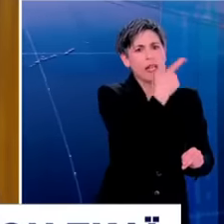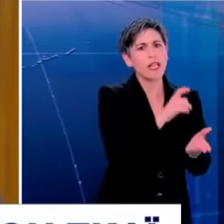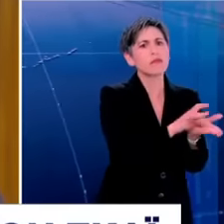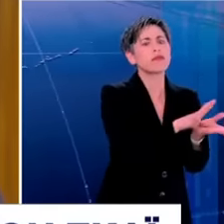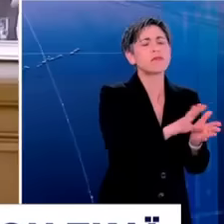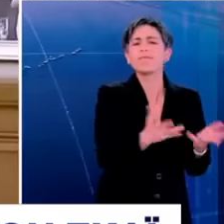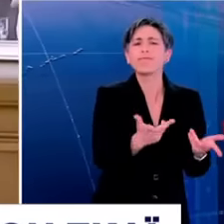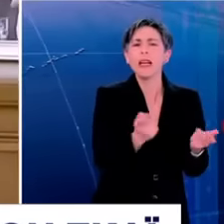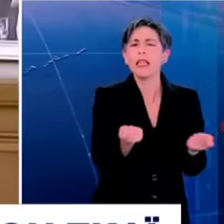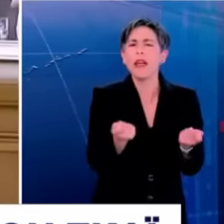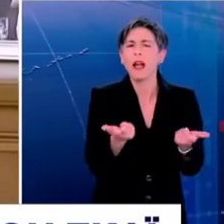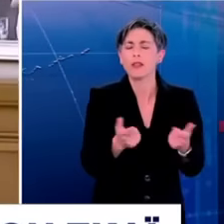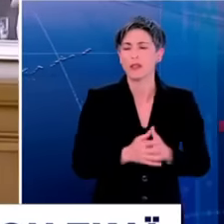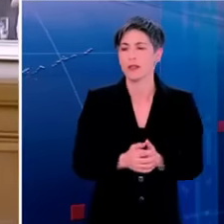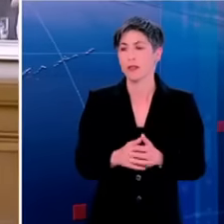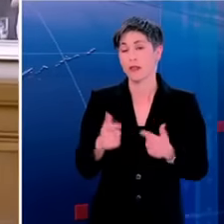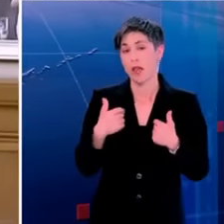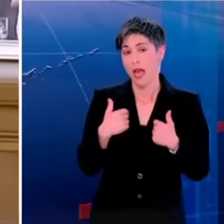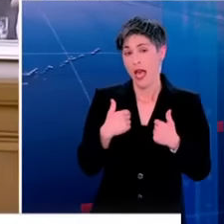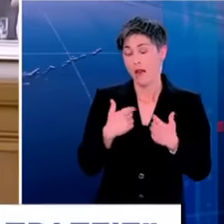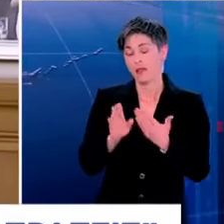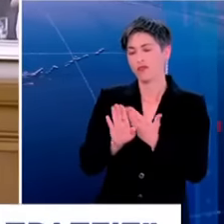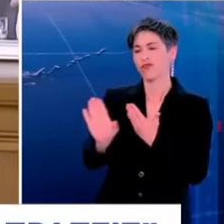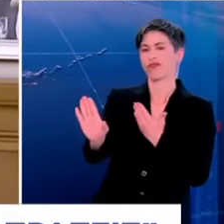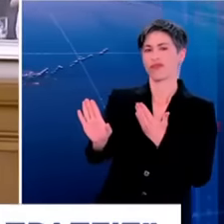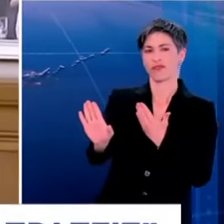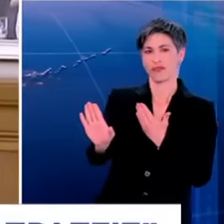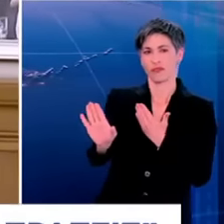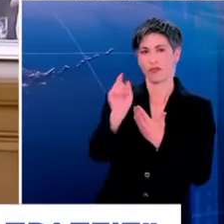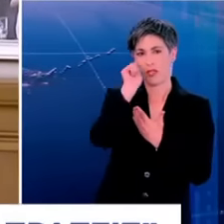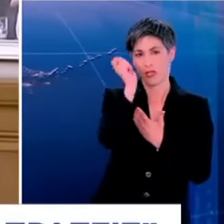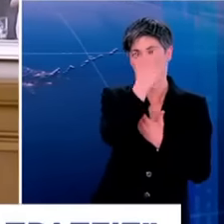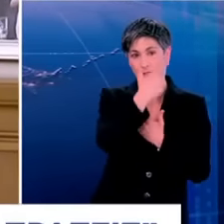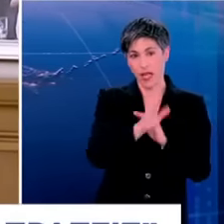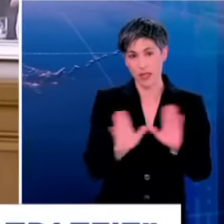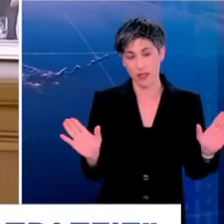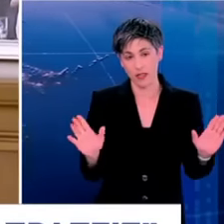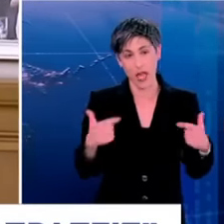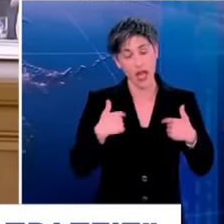τους? Εμείς βρεθήκαμε απέναντι στους Σπαρτιάτες από την πρώτη στιγμή, όπως σας είπα, με πράξεις.